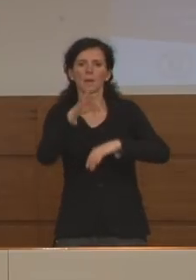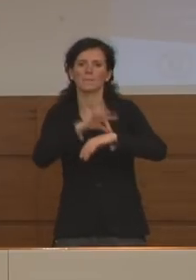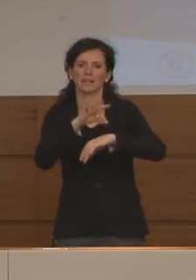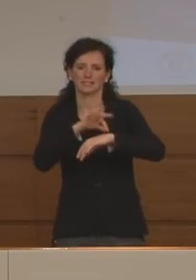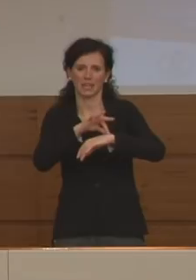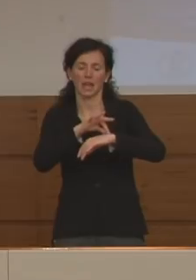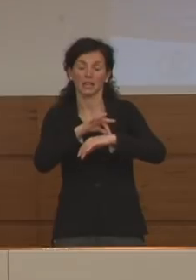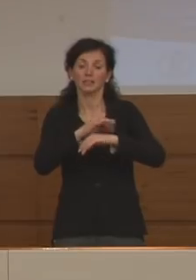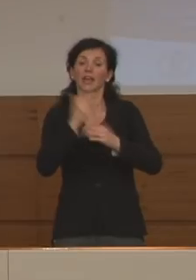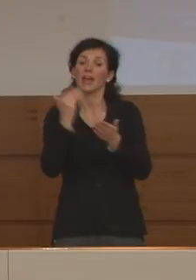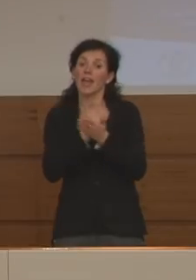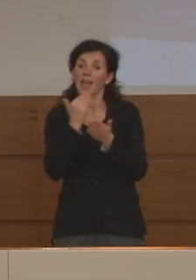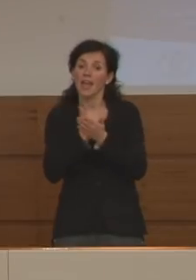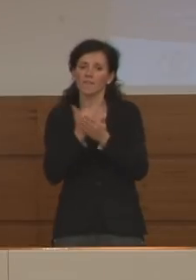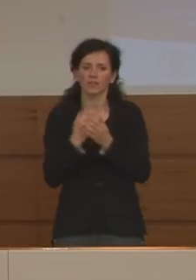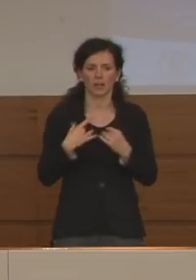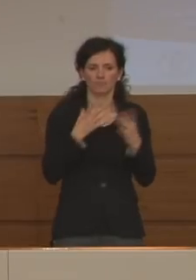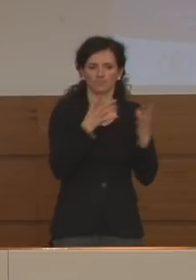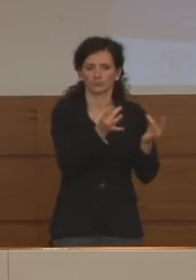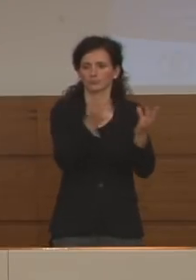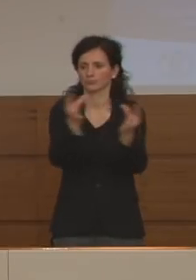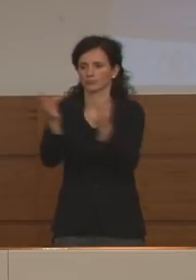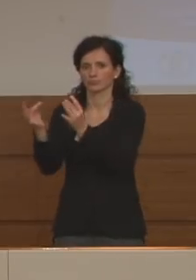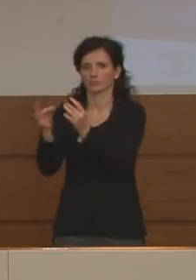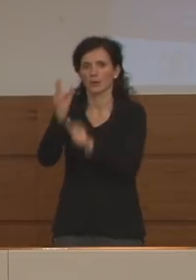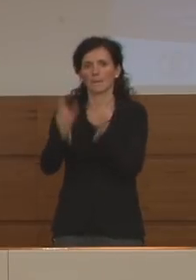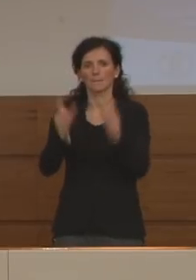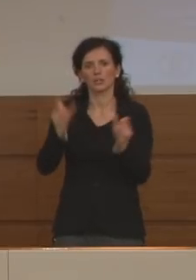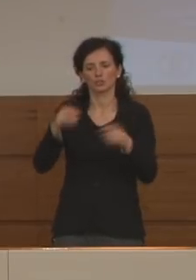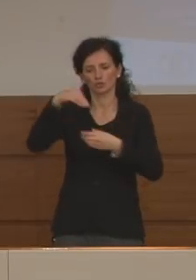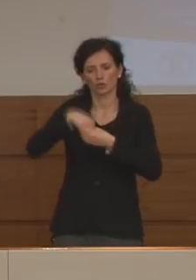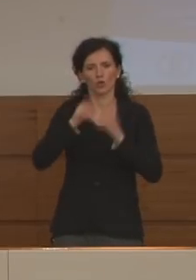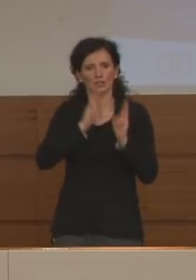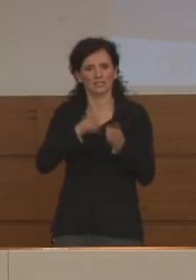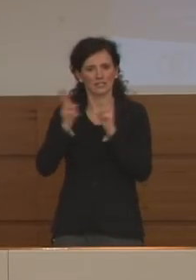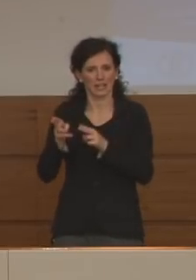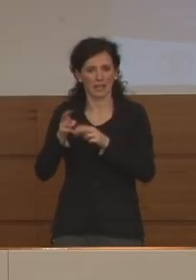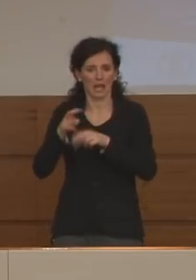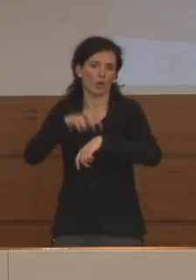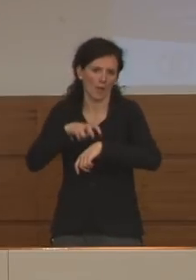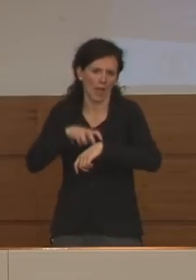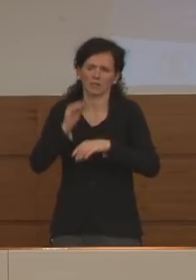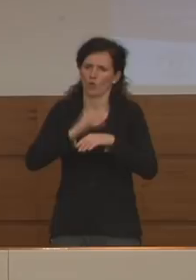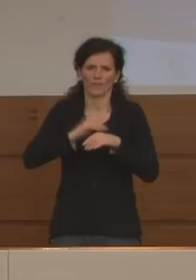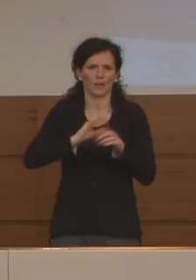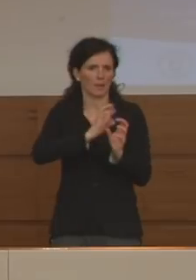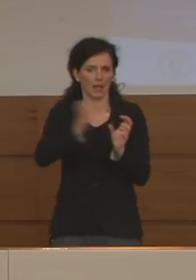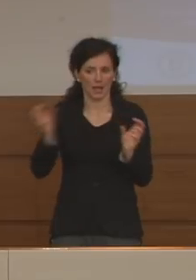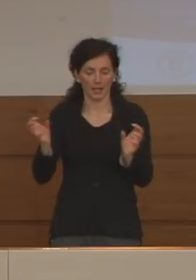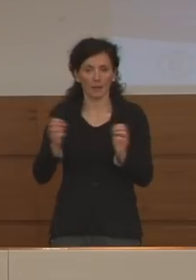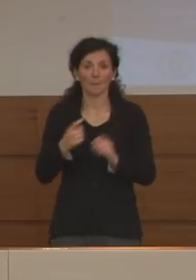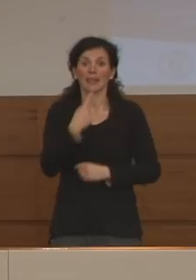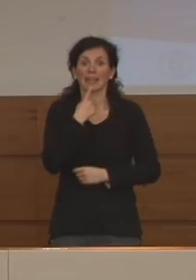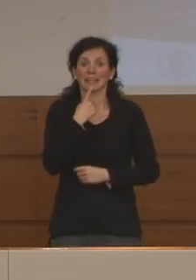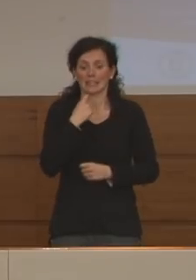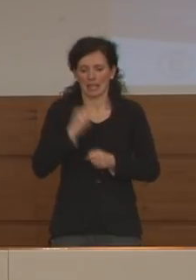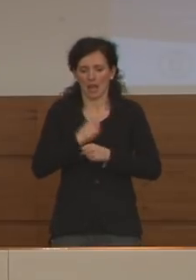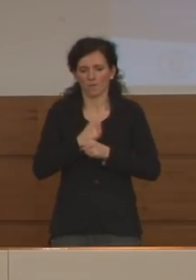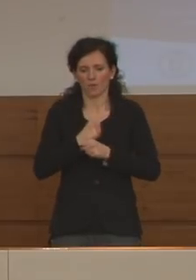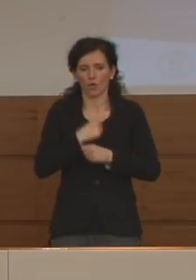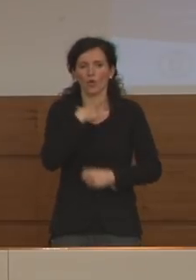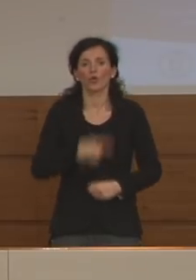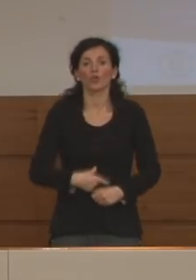possibilità di contaminazione del personale sanitario ciò non toglie che chi fa il medico diciamo è un rischio dico